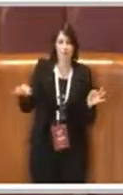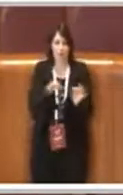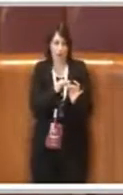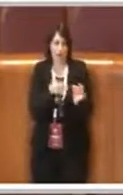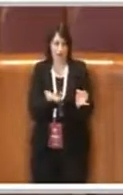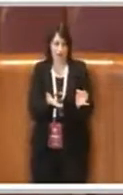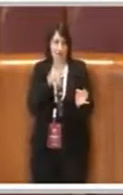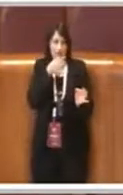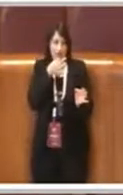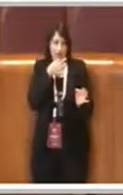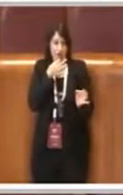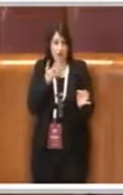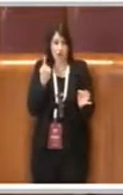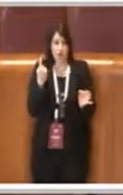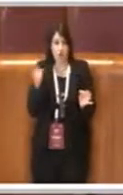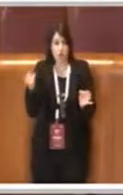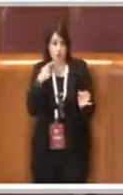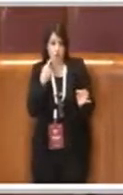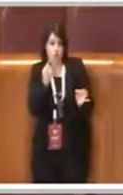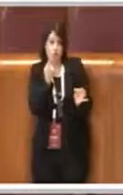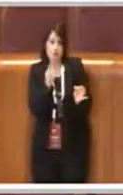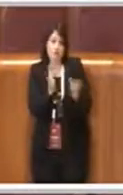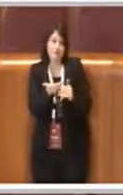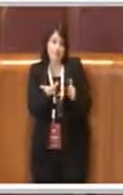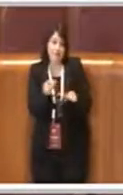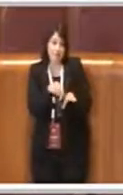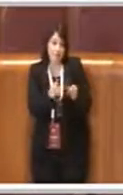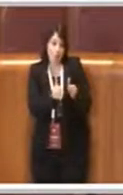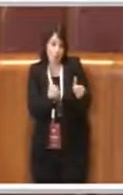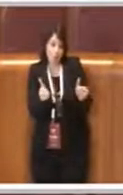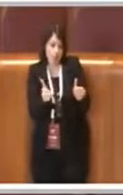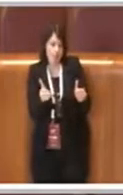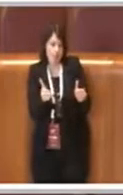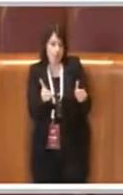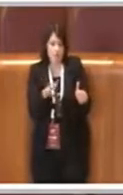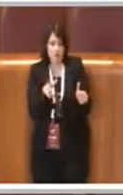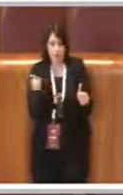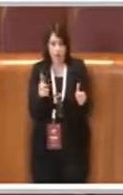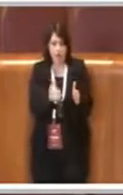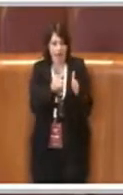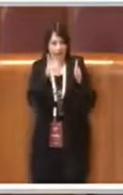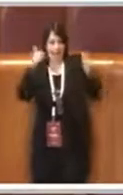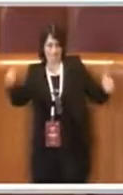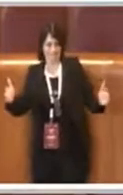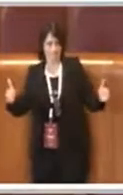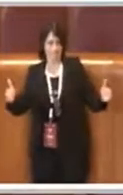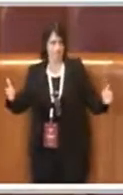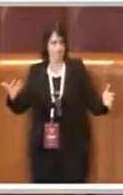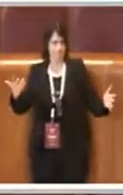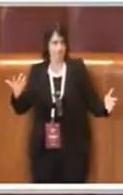una stanza in più intendeva quella che avrebbe ampliato la sua villa di 100.000 metri quadri.